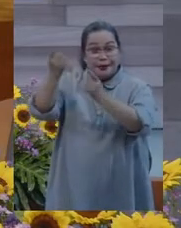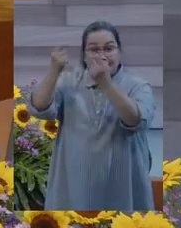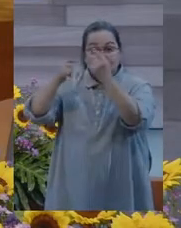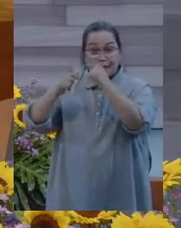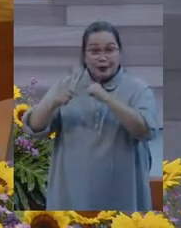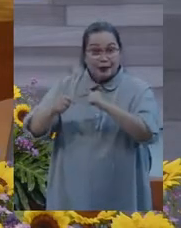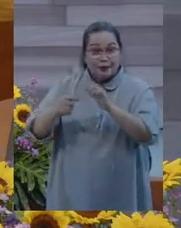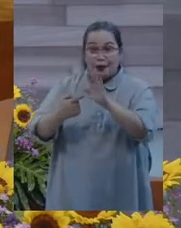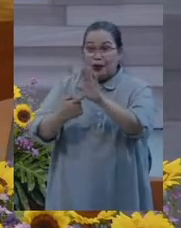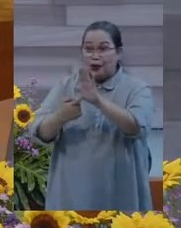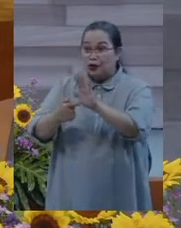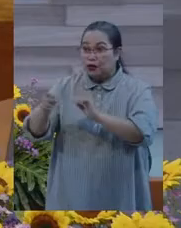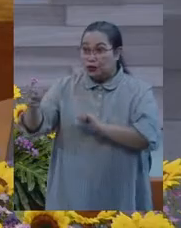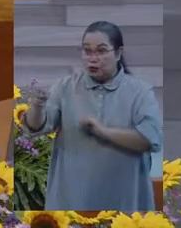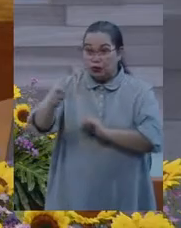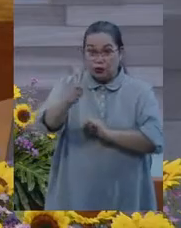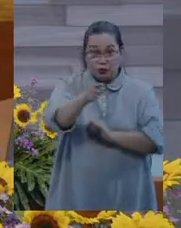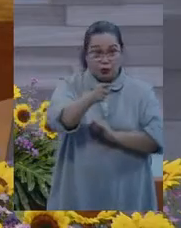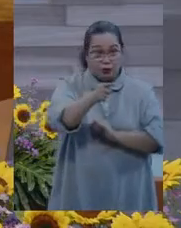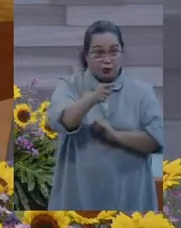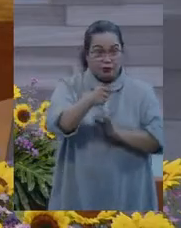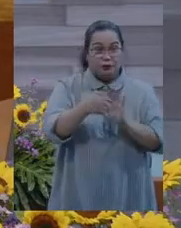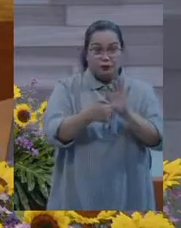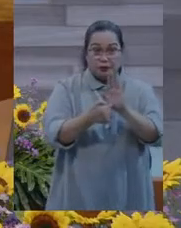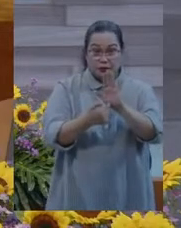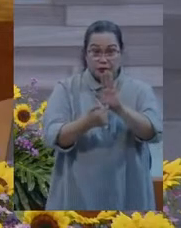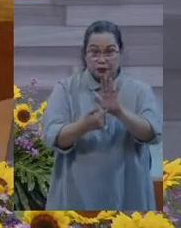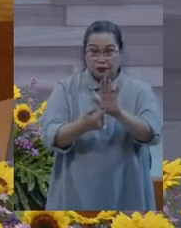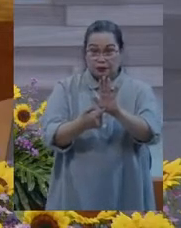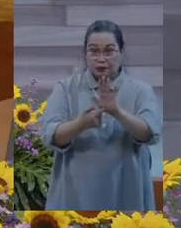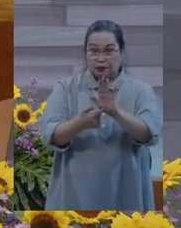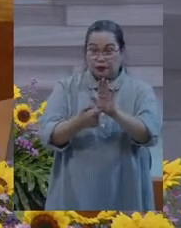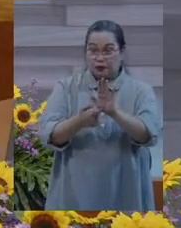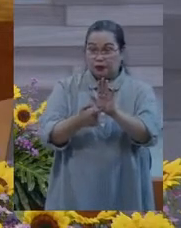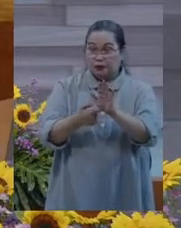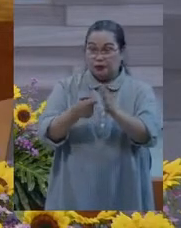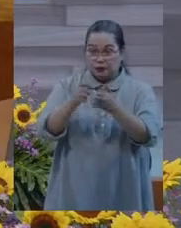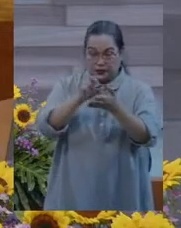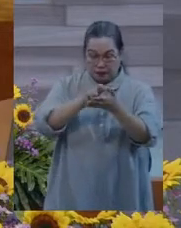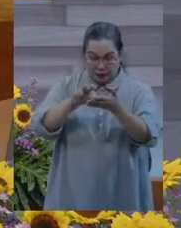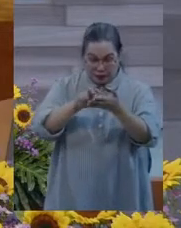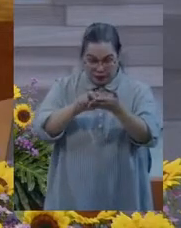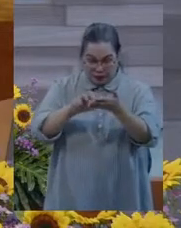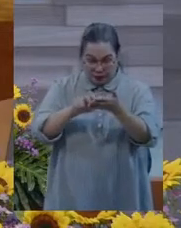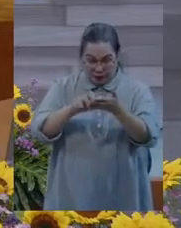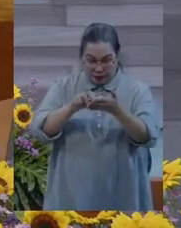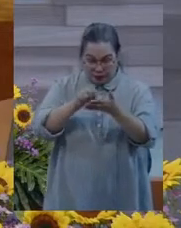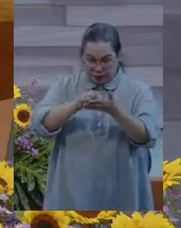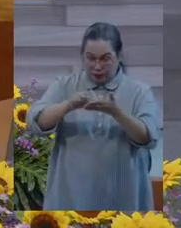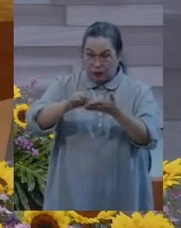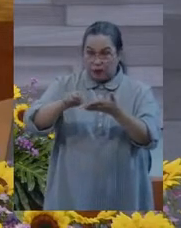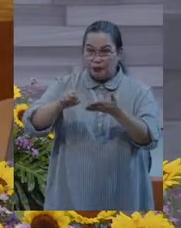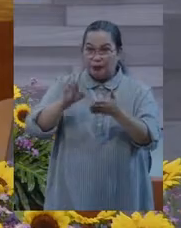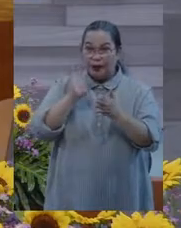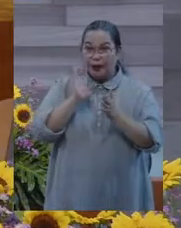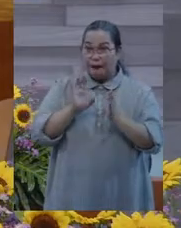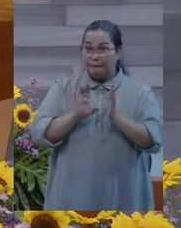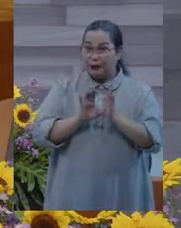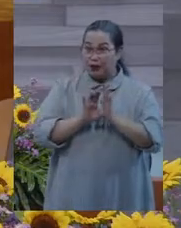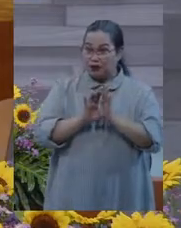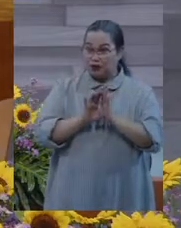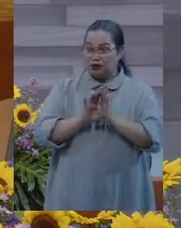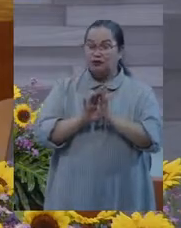Ipinakita niya rito, isinaad niya, ibinalangkas niya ang kanilang larawan.